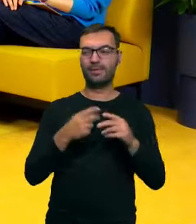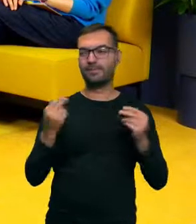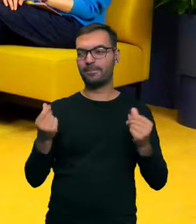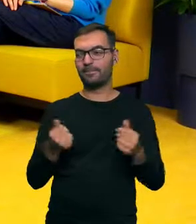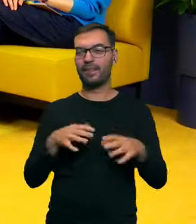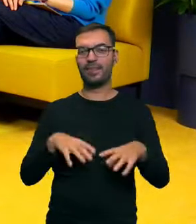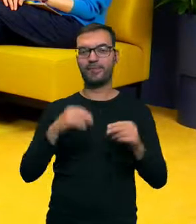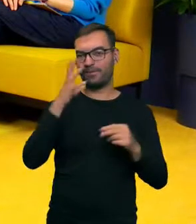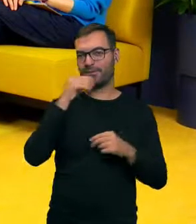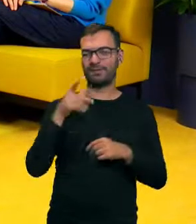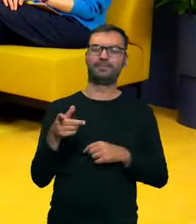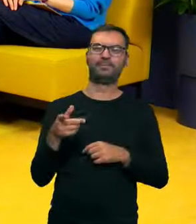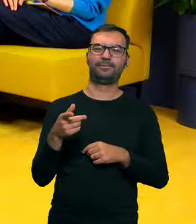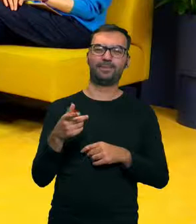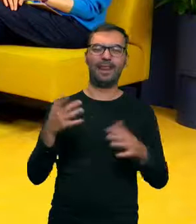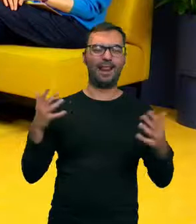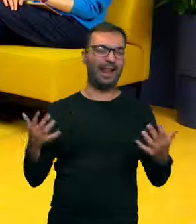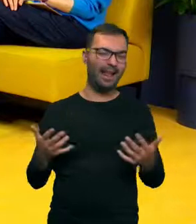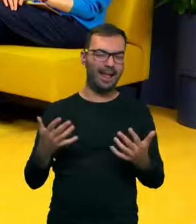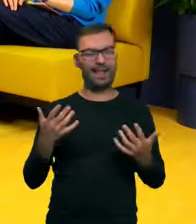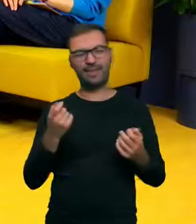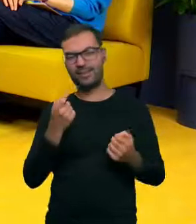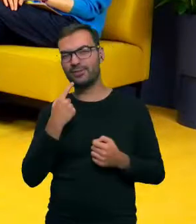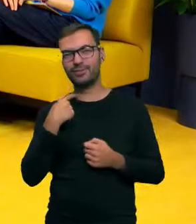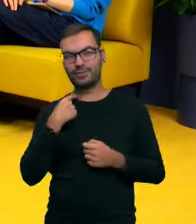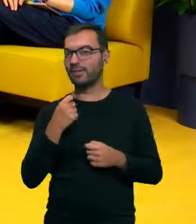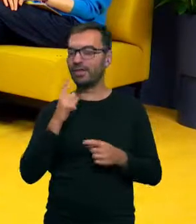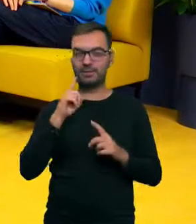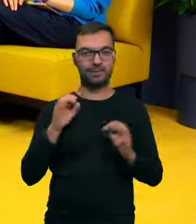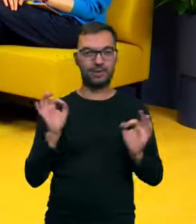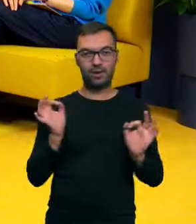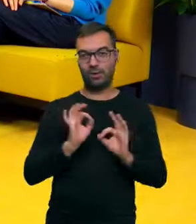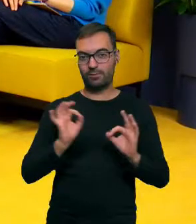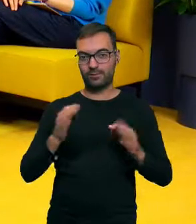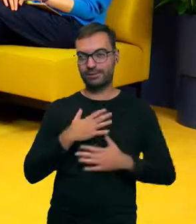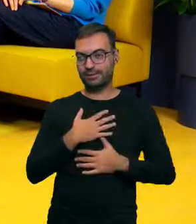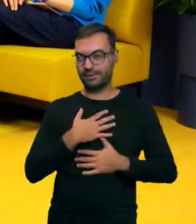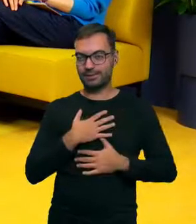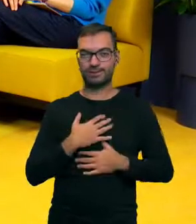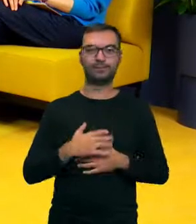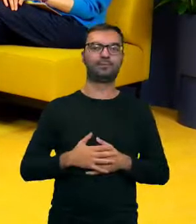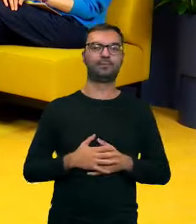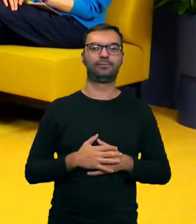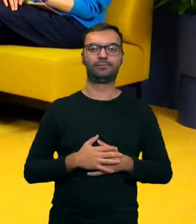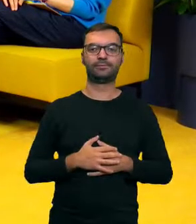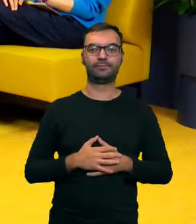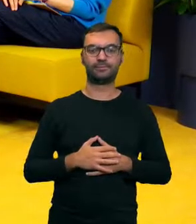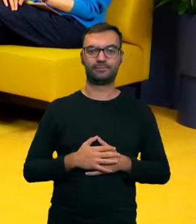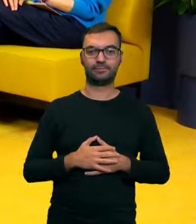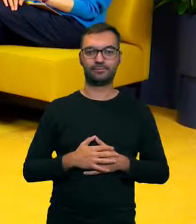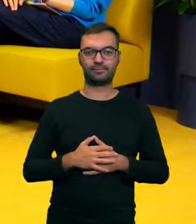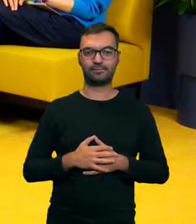na pierwszy rzut oka się wydają leciutko takie zabawne, ale tak naprawdę są mrożące krew w żyłach. I